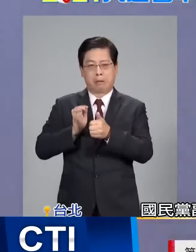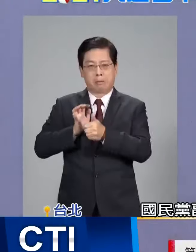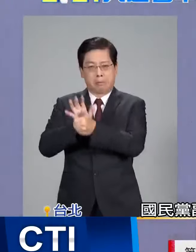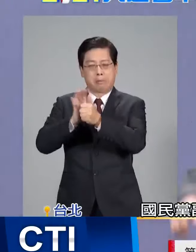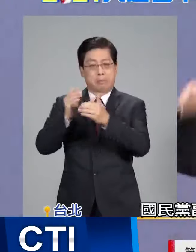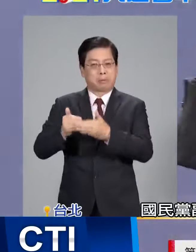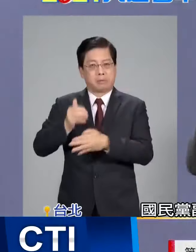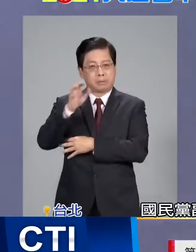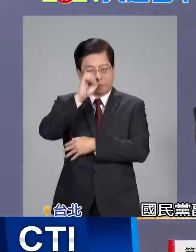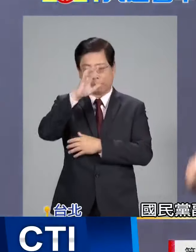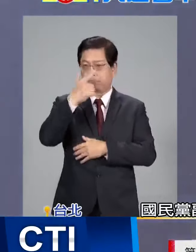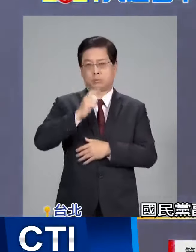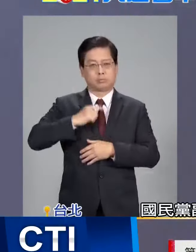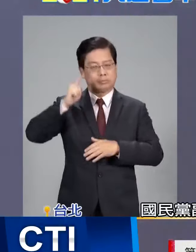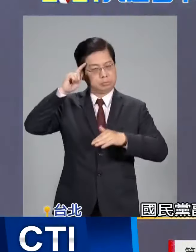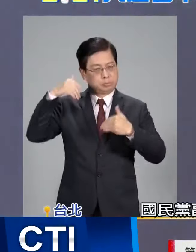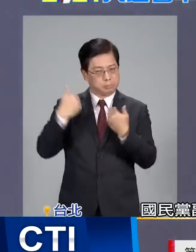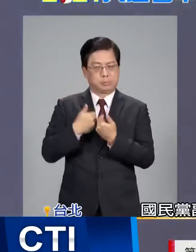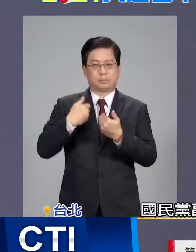民党是永远的反共。